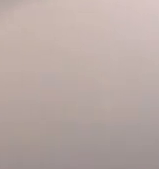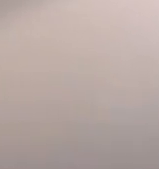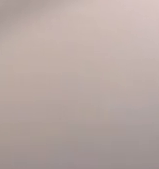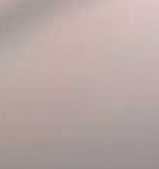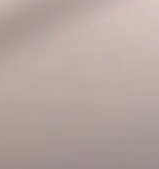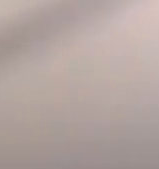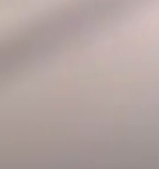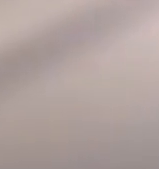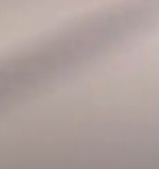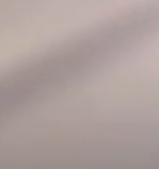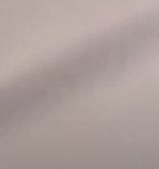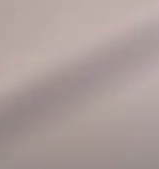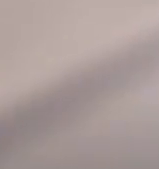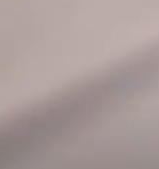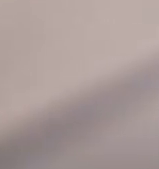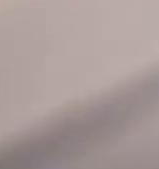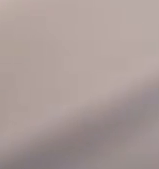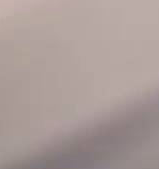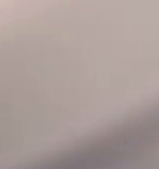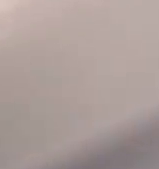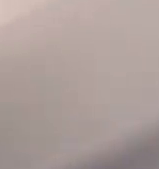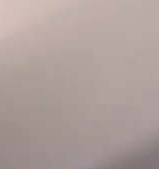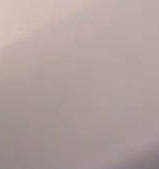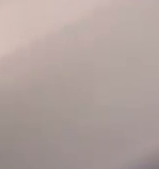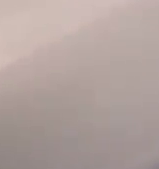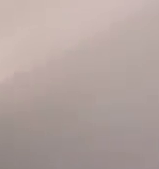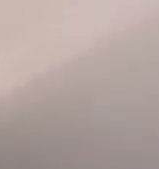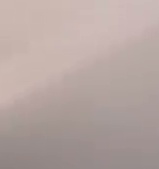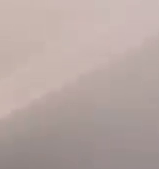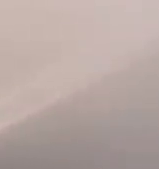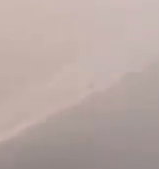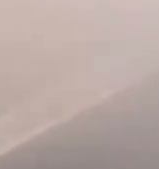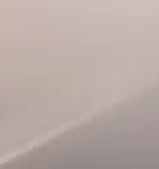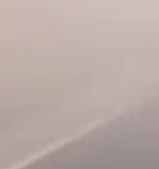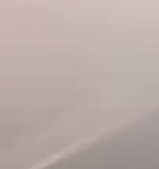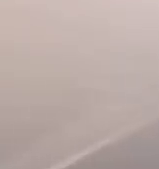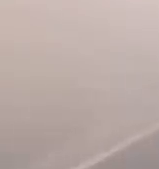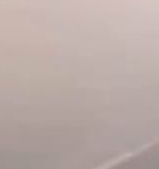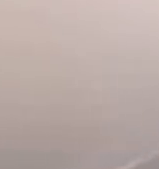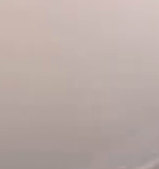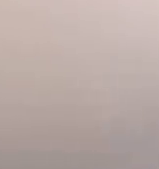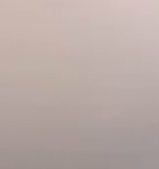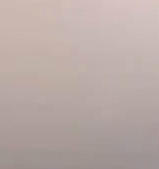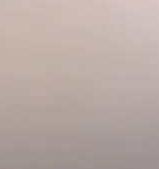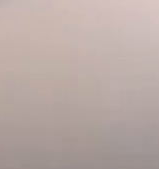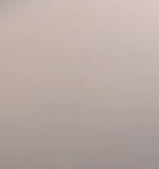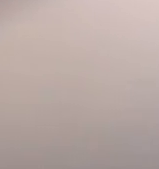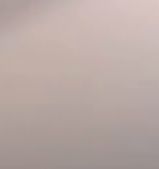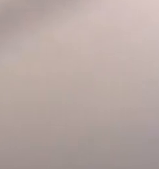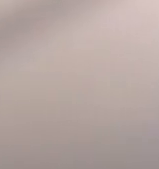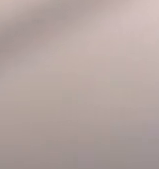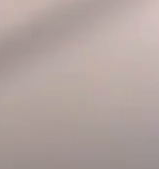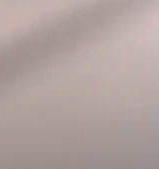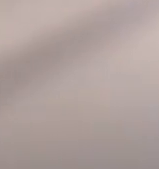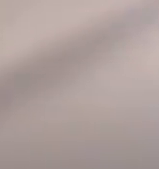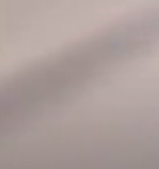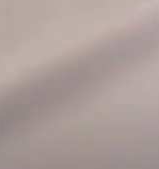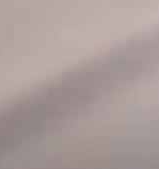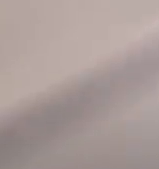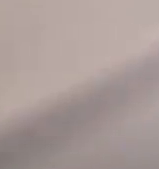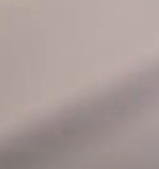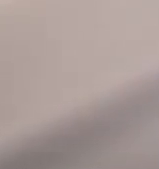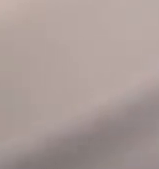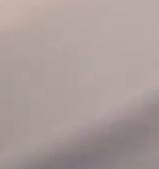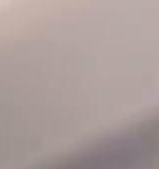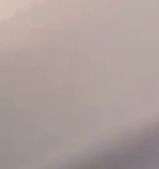balita, mag-subscribe kayo sa aming YouTube channel. Para sa mga kapuso abroad, pwede nyo rin kaming makasama sa GMA Pinoy